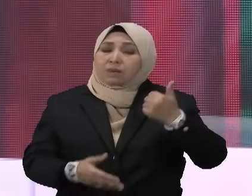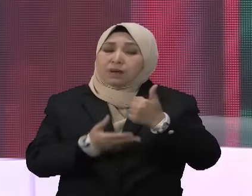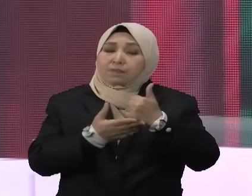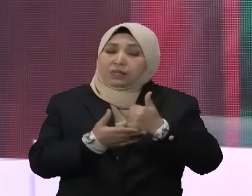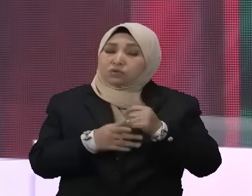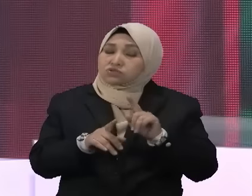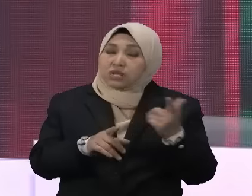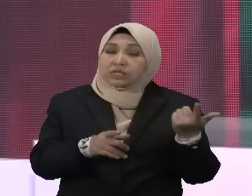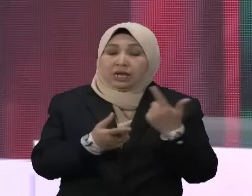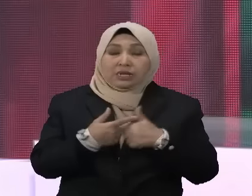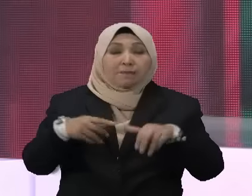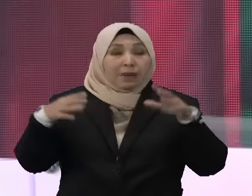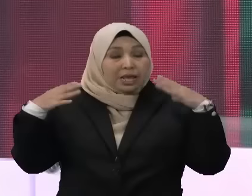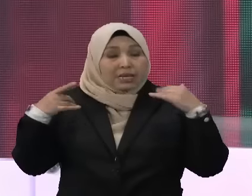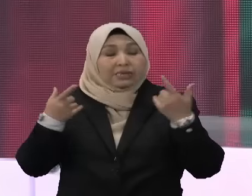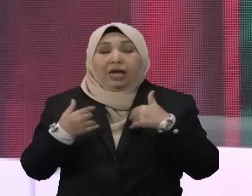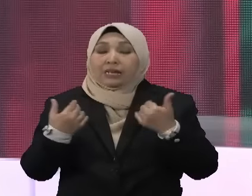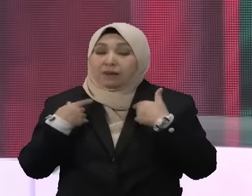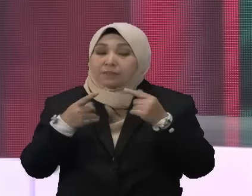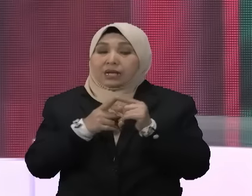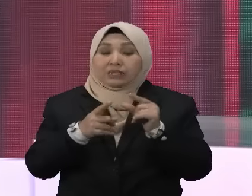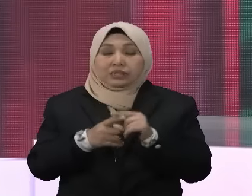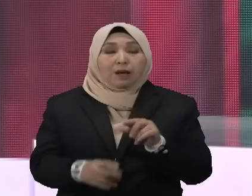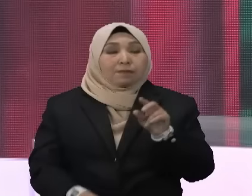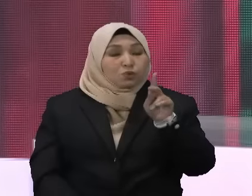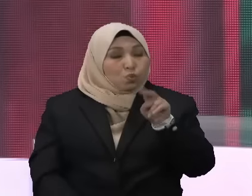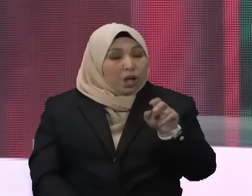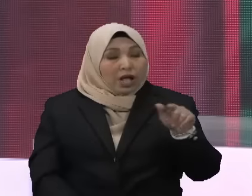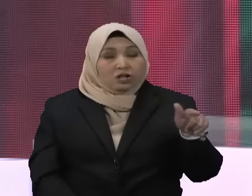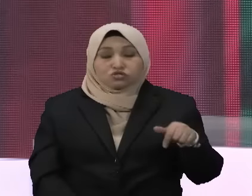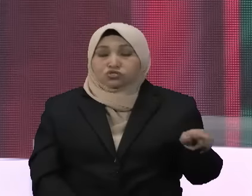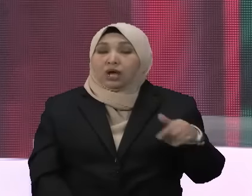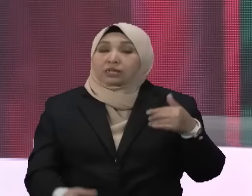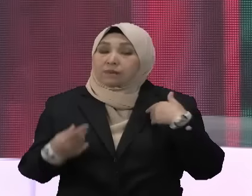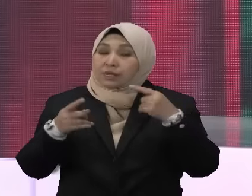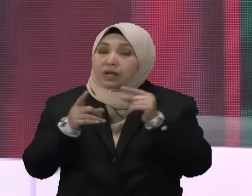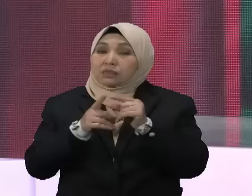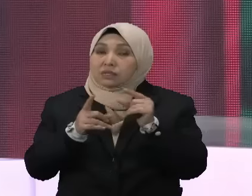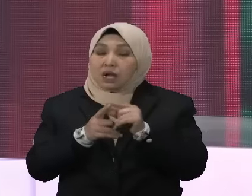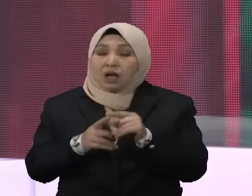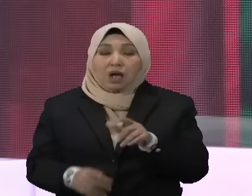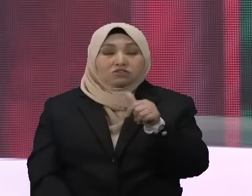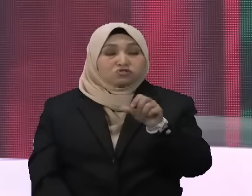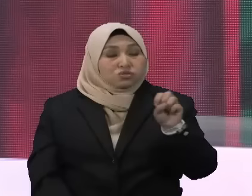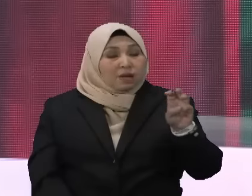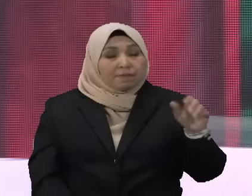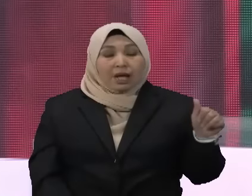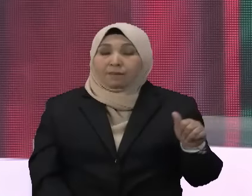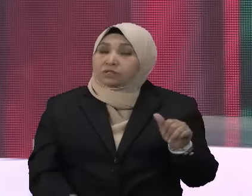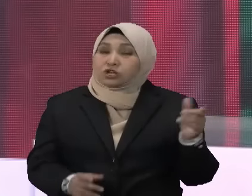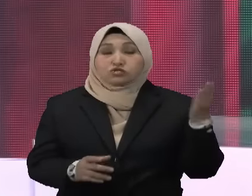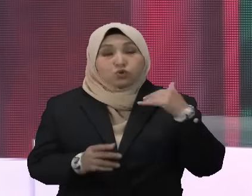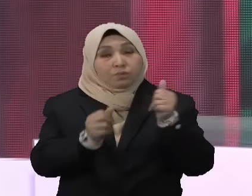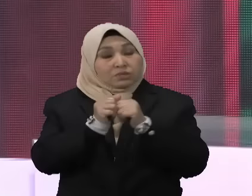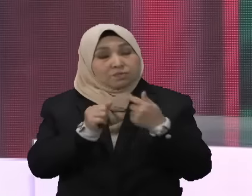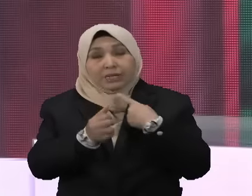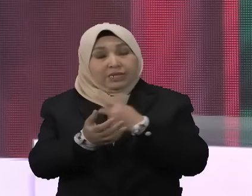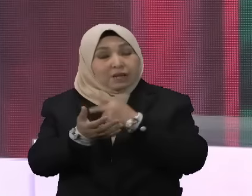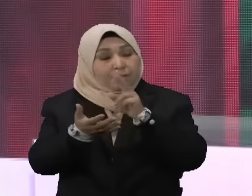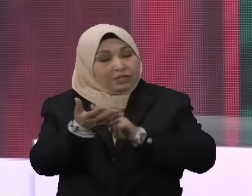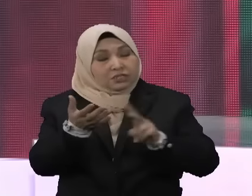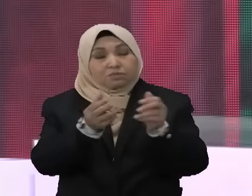selain daripada malaikat tadi, ada perkataan nuas, ada perkataan as-sama. Mari sama-sama kita baca